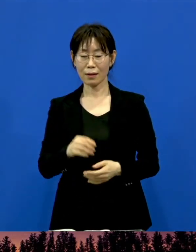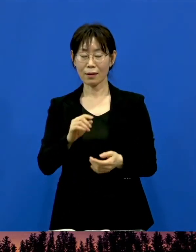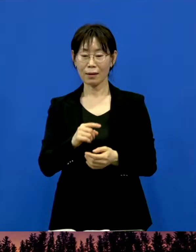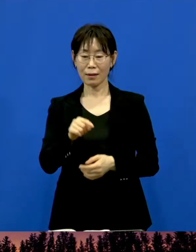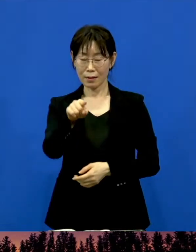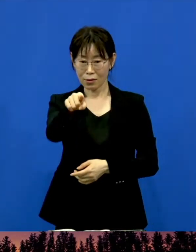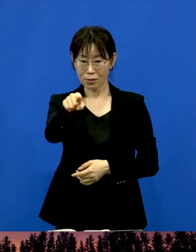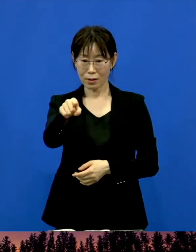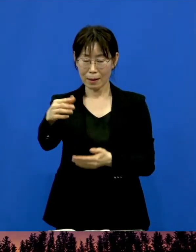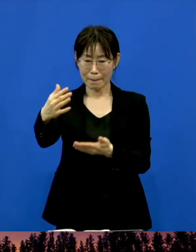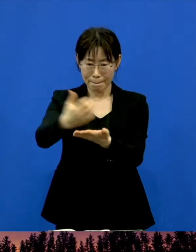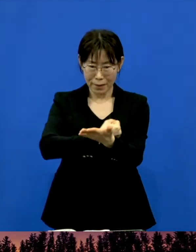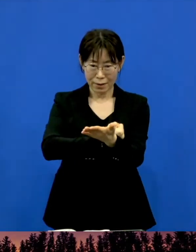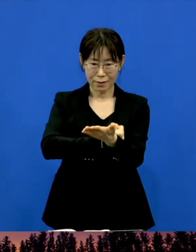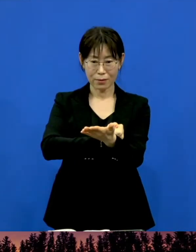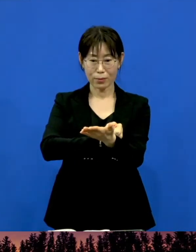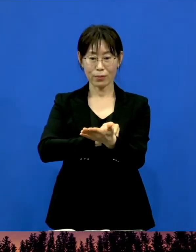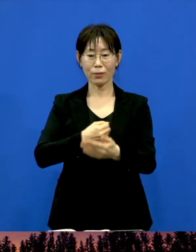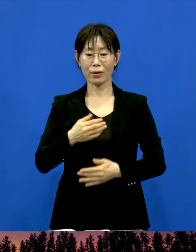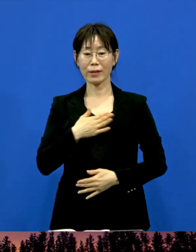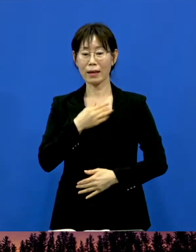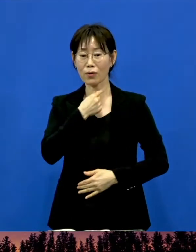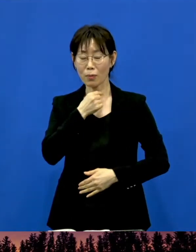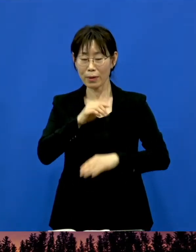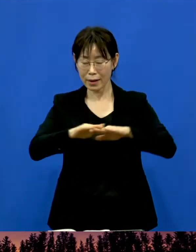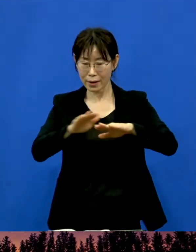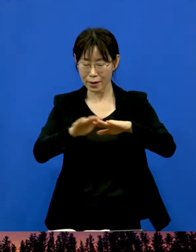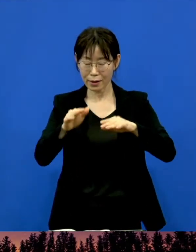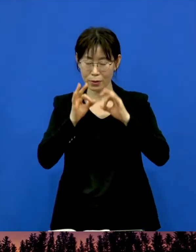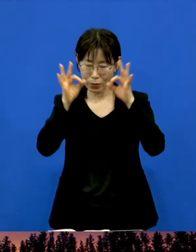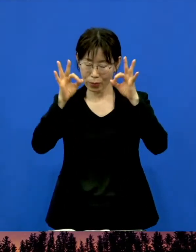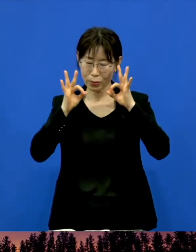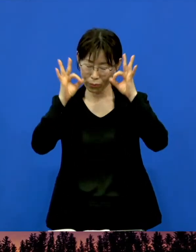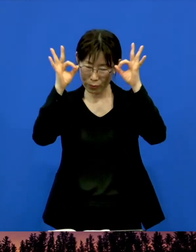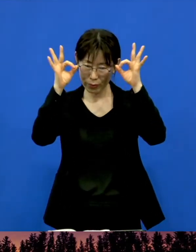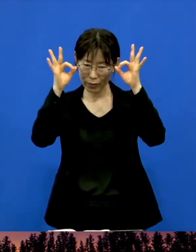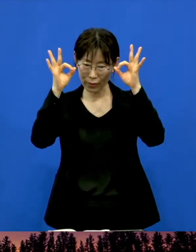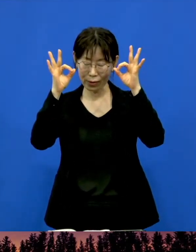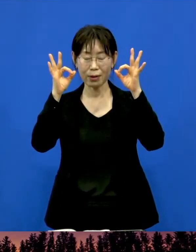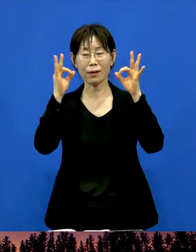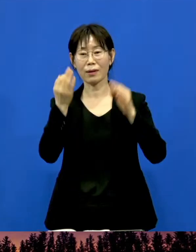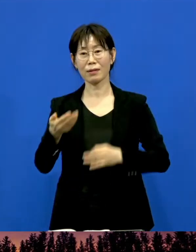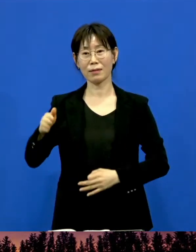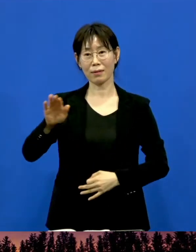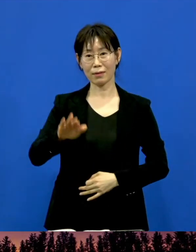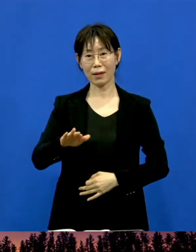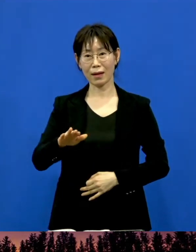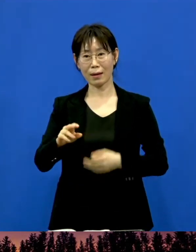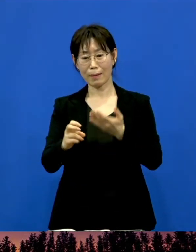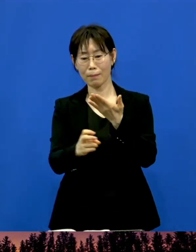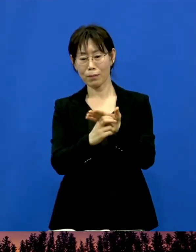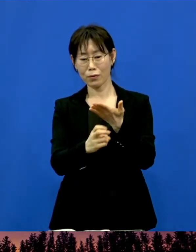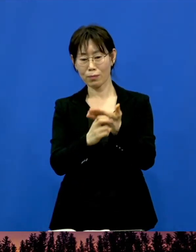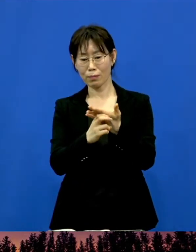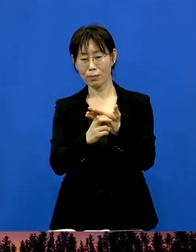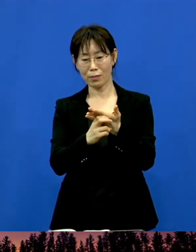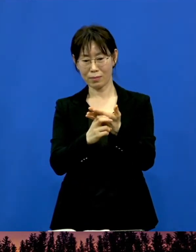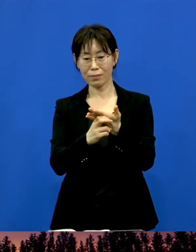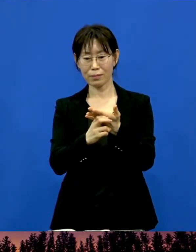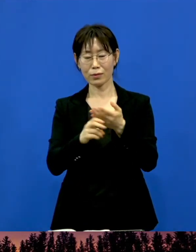자신의 욕망을 해결하기 위해서 노력하지만 그게 잘못된 방식으로 이제 표출되기도 하는